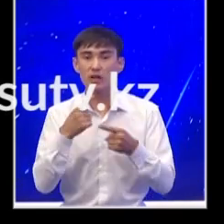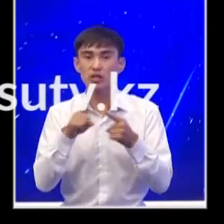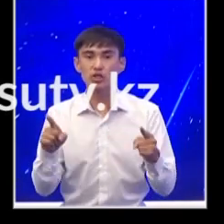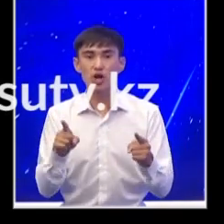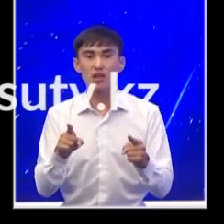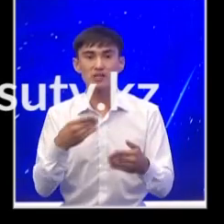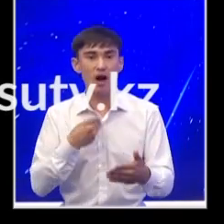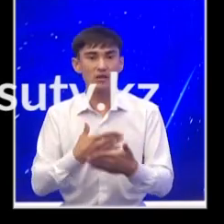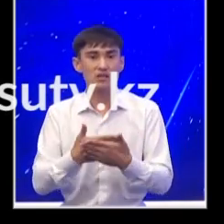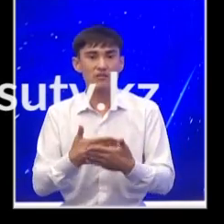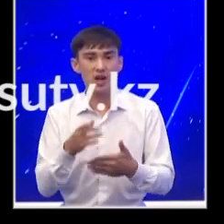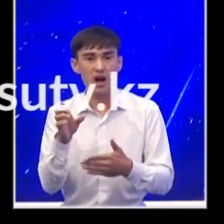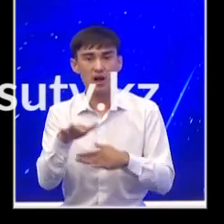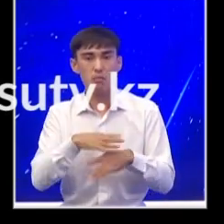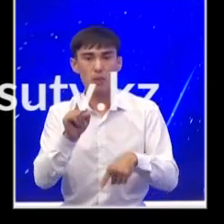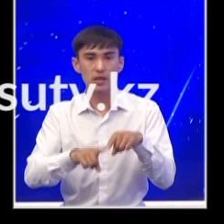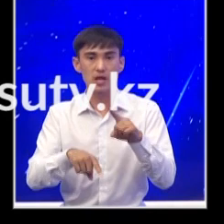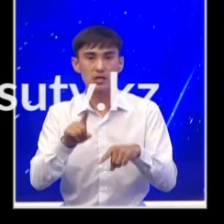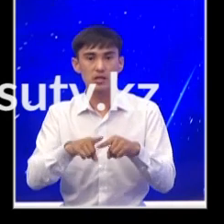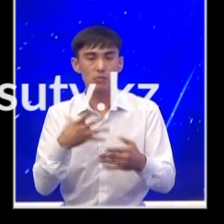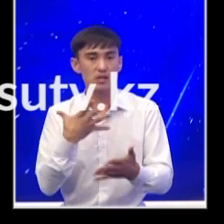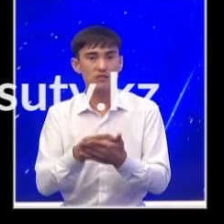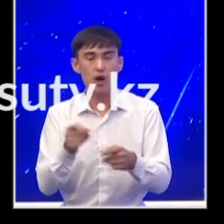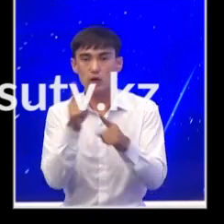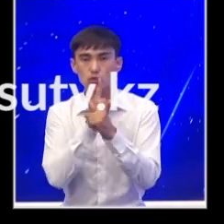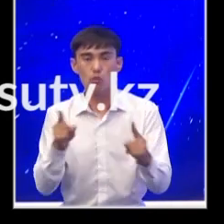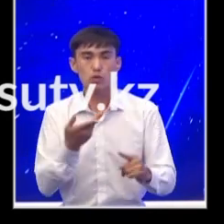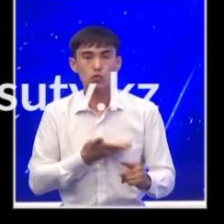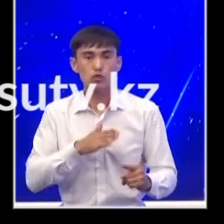активной гражданской позицией, патриотизмом. А своей особой